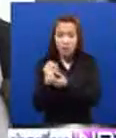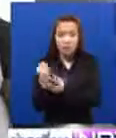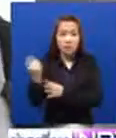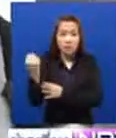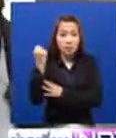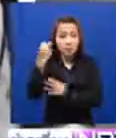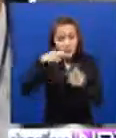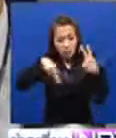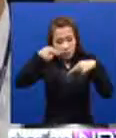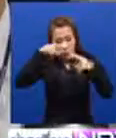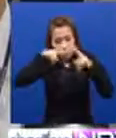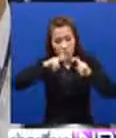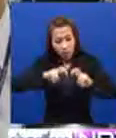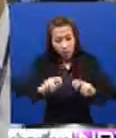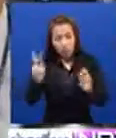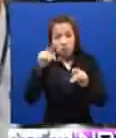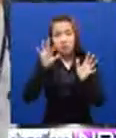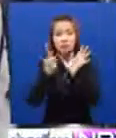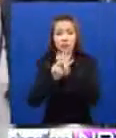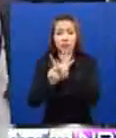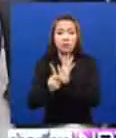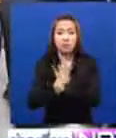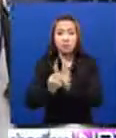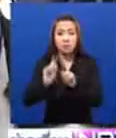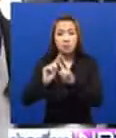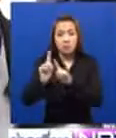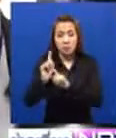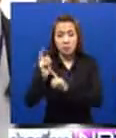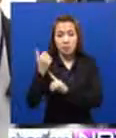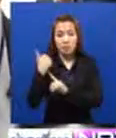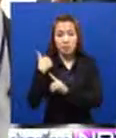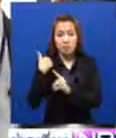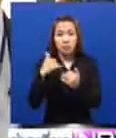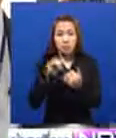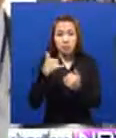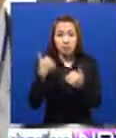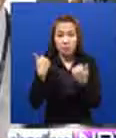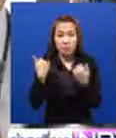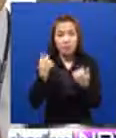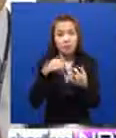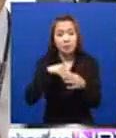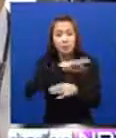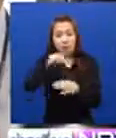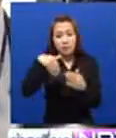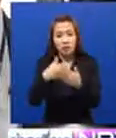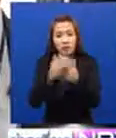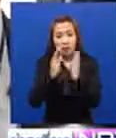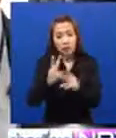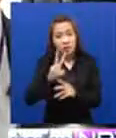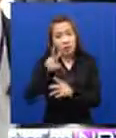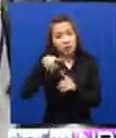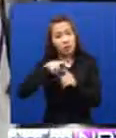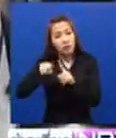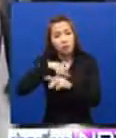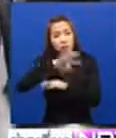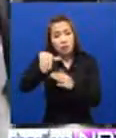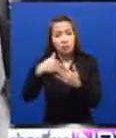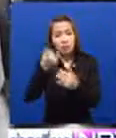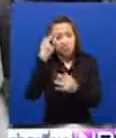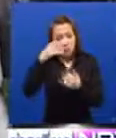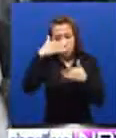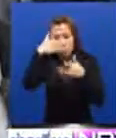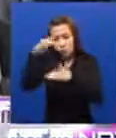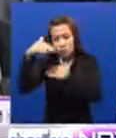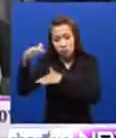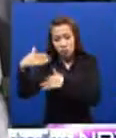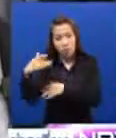ณาการประมงที่ผิดกฎหมายหรือ IUU ทำให้สินค้าประมงไทยที่มีอยู่กว่า 200,000 ตันถูกปฏิเสธไม่สามารถส่งออก